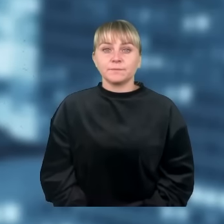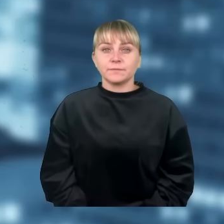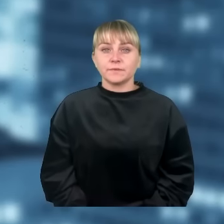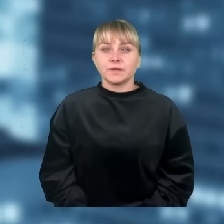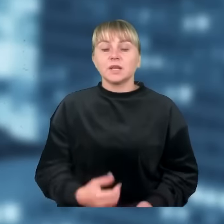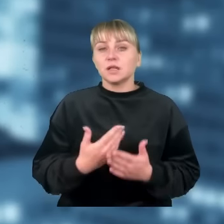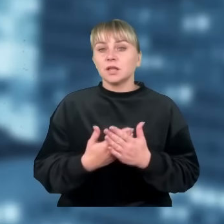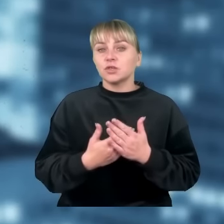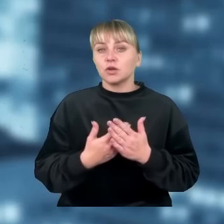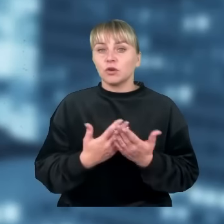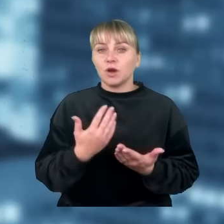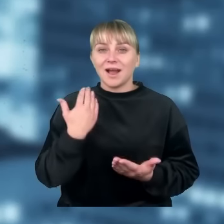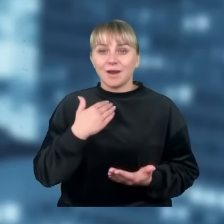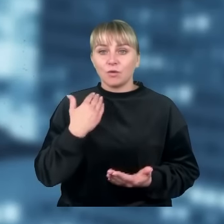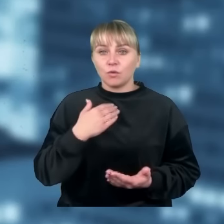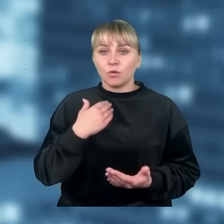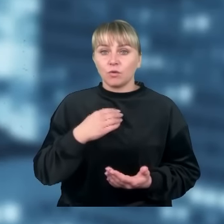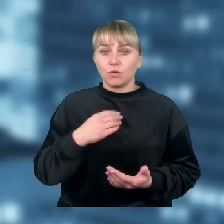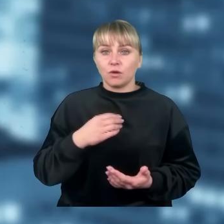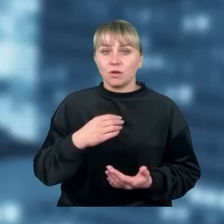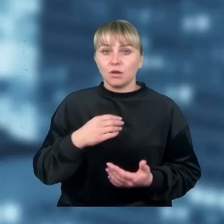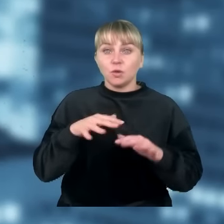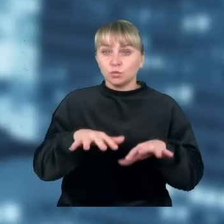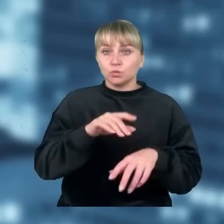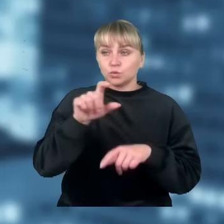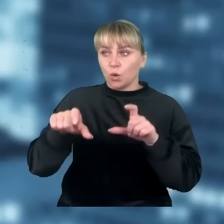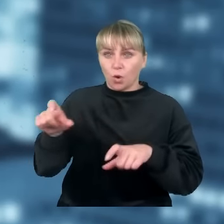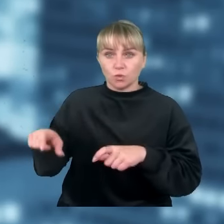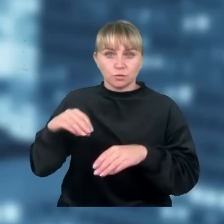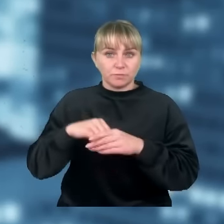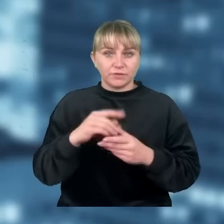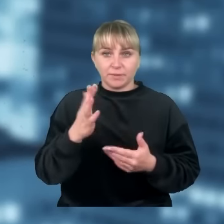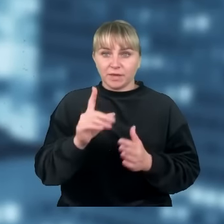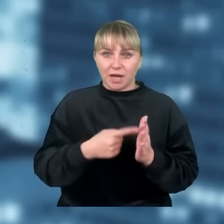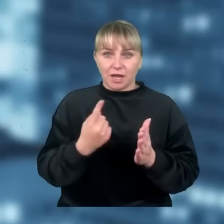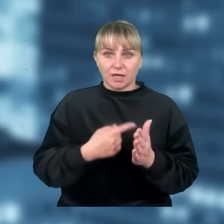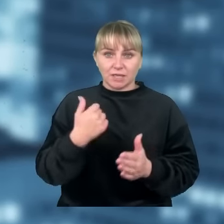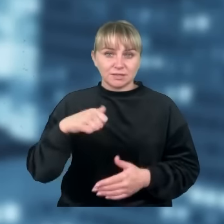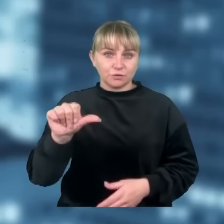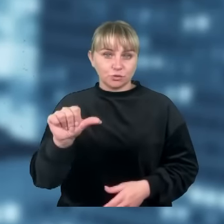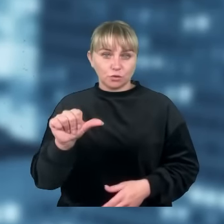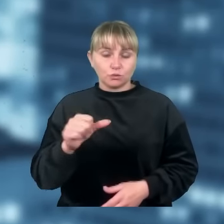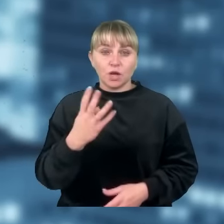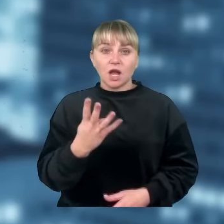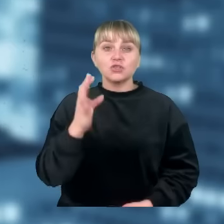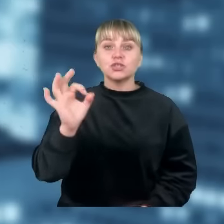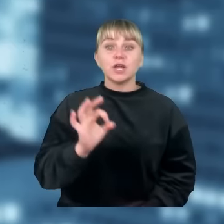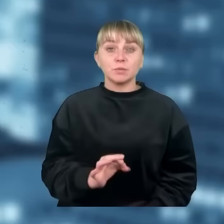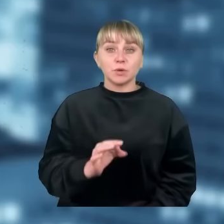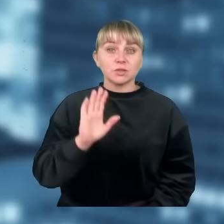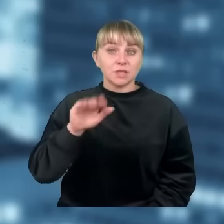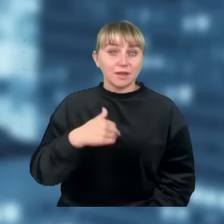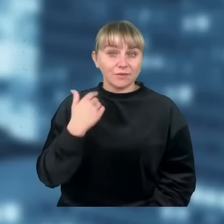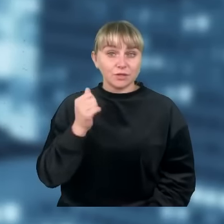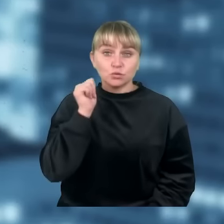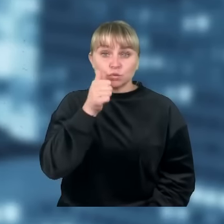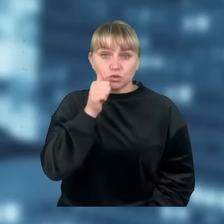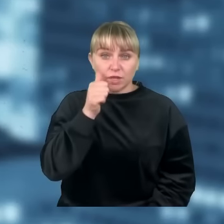alkohol 1 na 5 Polaków sięga przynajmniej kilka razy w tygodniu, a 4% deklaruje codzienne